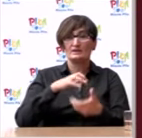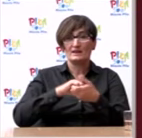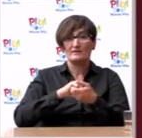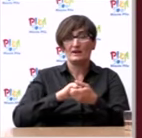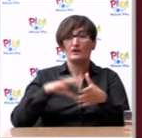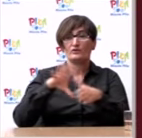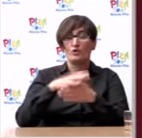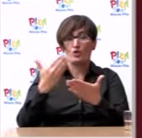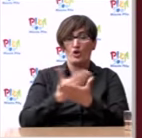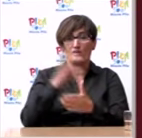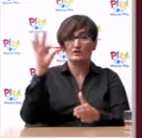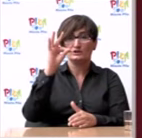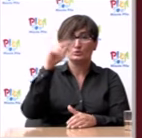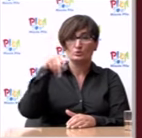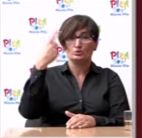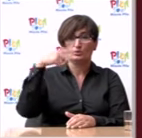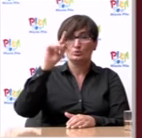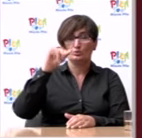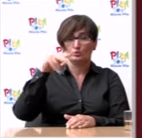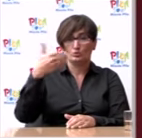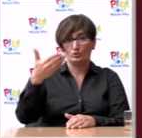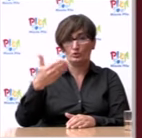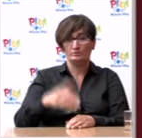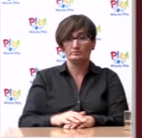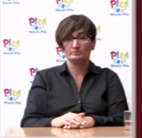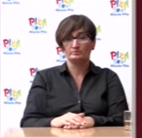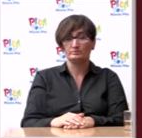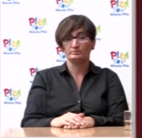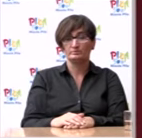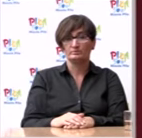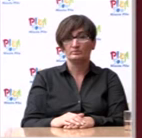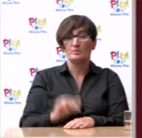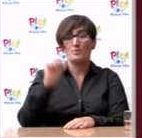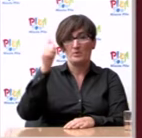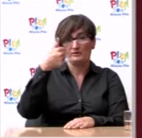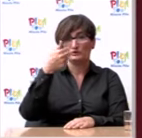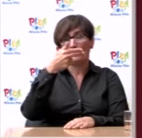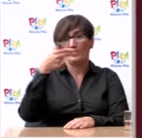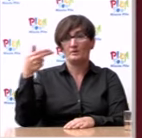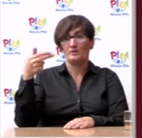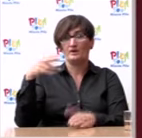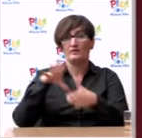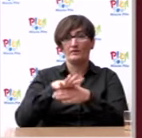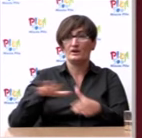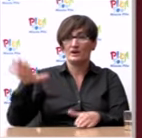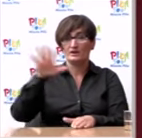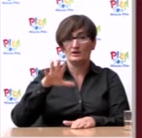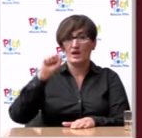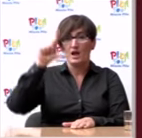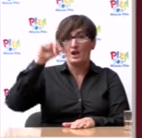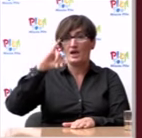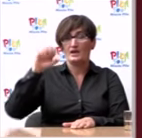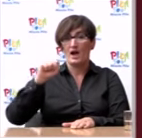są lokalizacje handlu wielkopowierzchniowego. Pierwszy temat w rejonie Alei Wojska